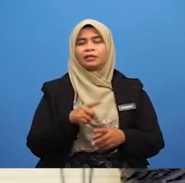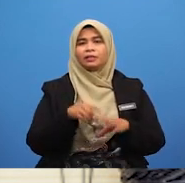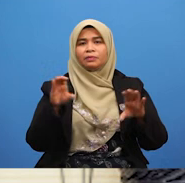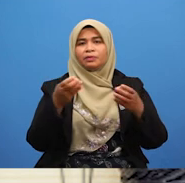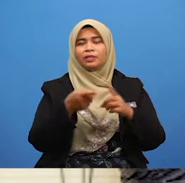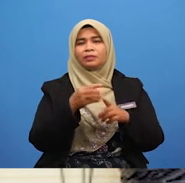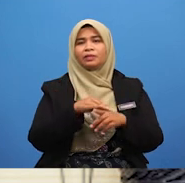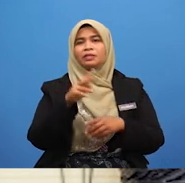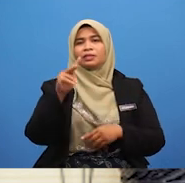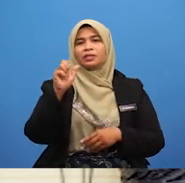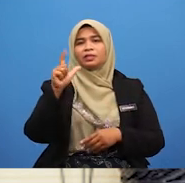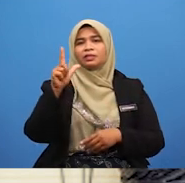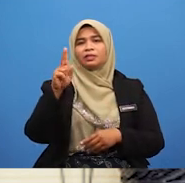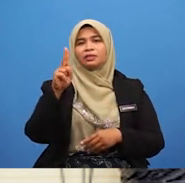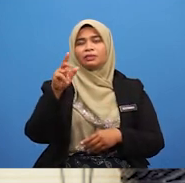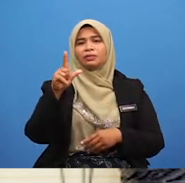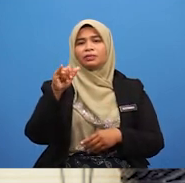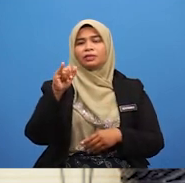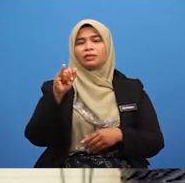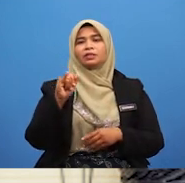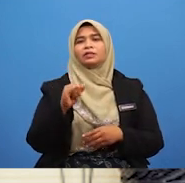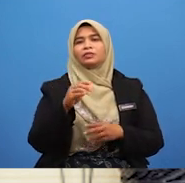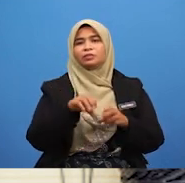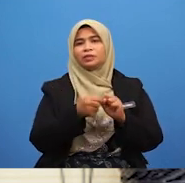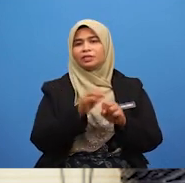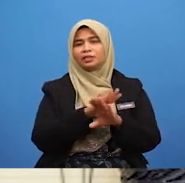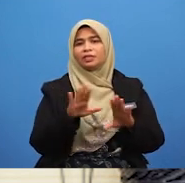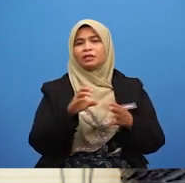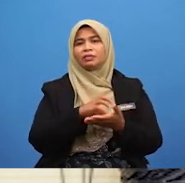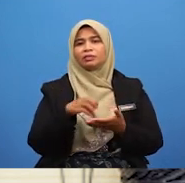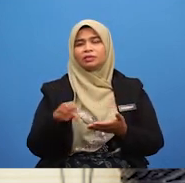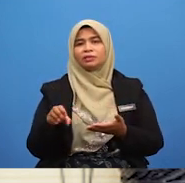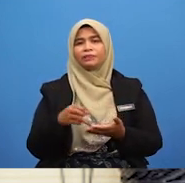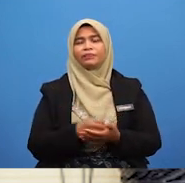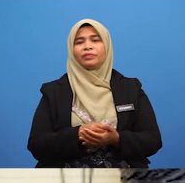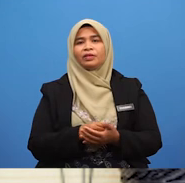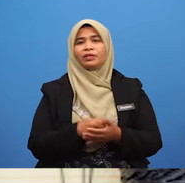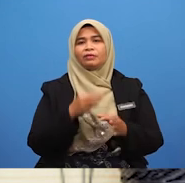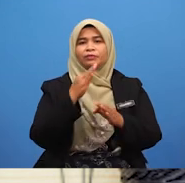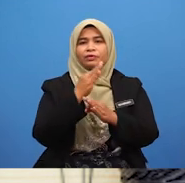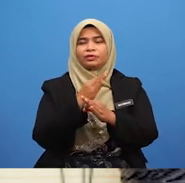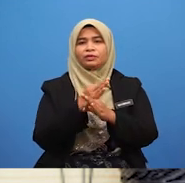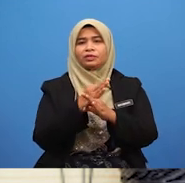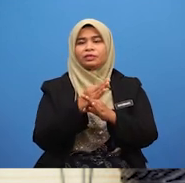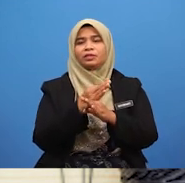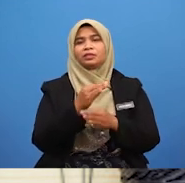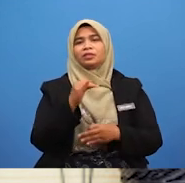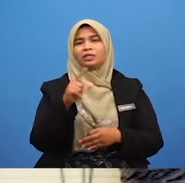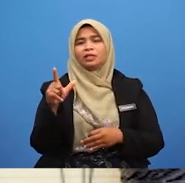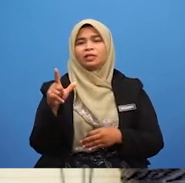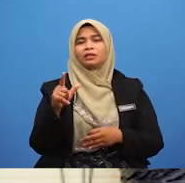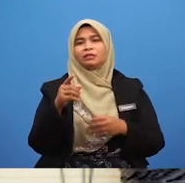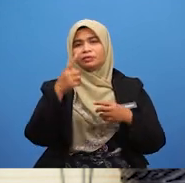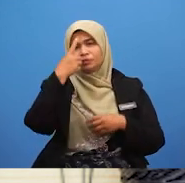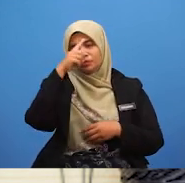berkilat supaya ia tidak mudah berkarat. Dan fungsi roda suri pula